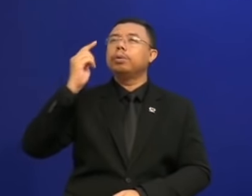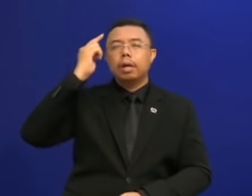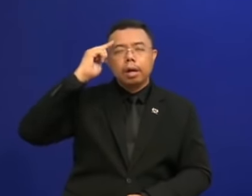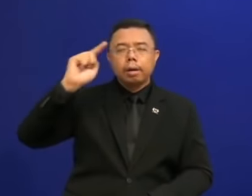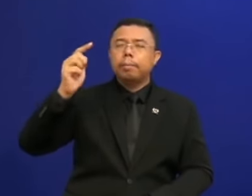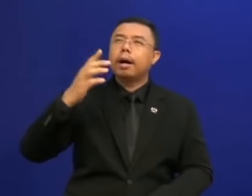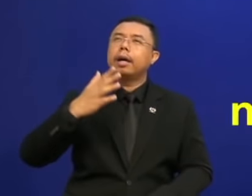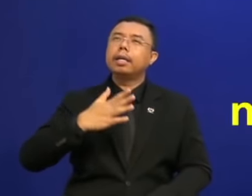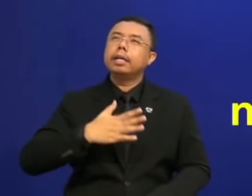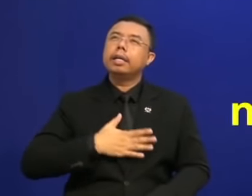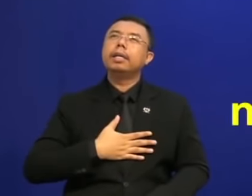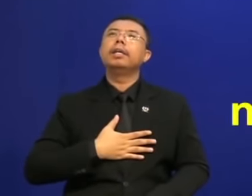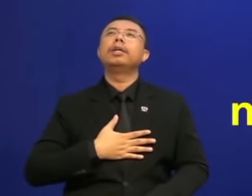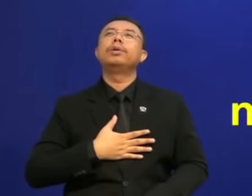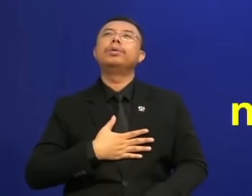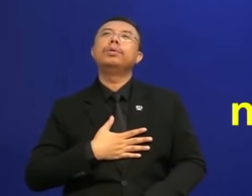rencanamu